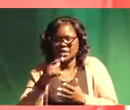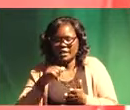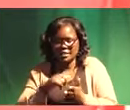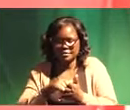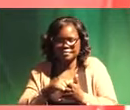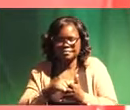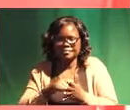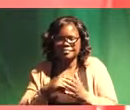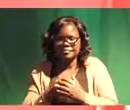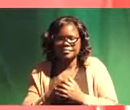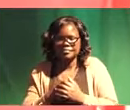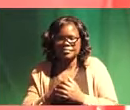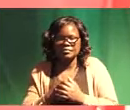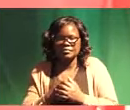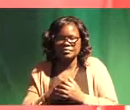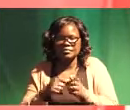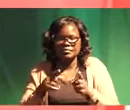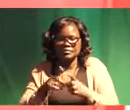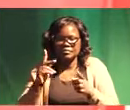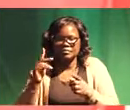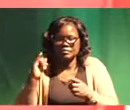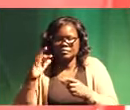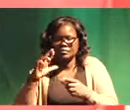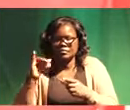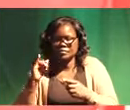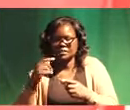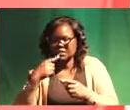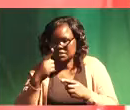kwamba vile kile alisema,